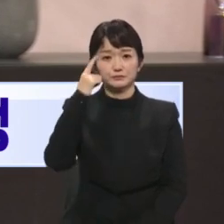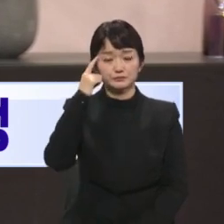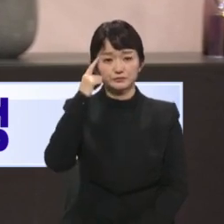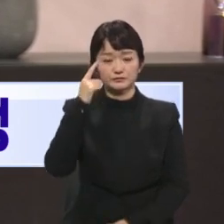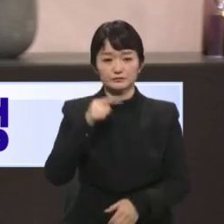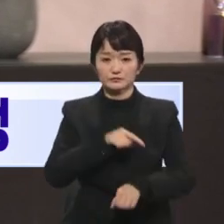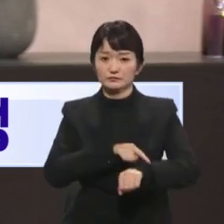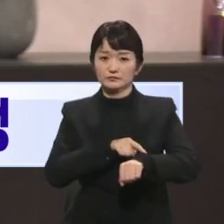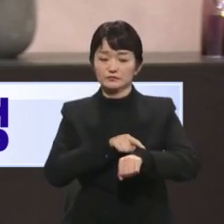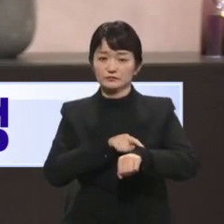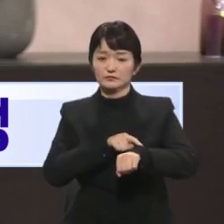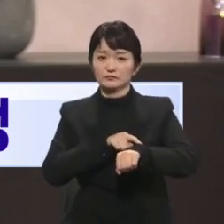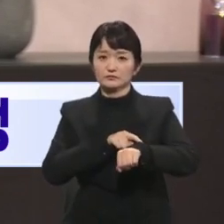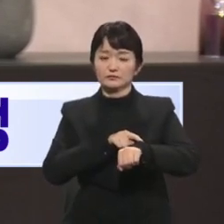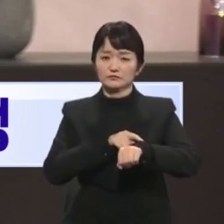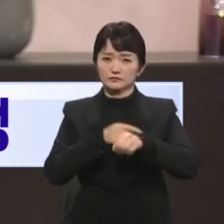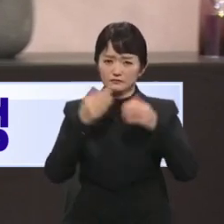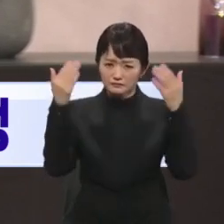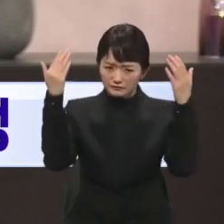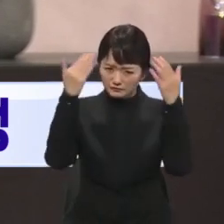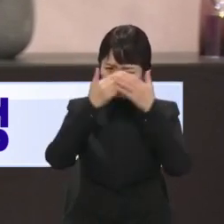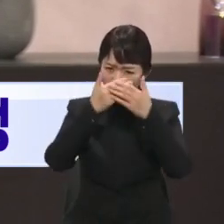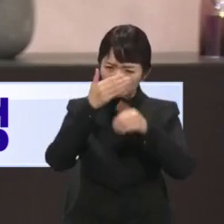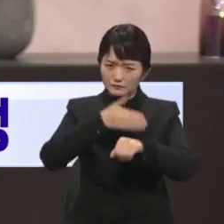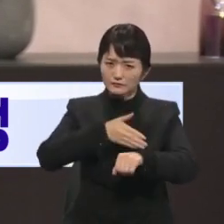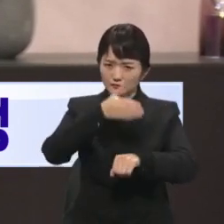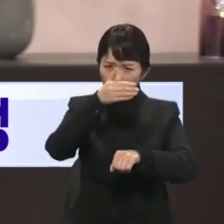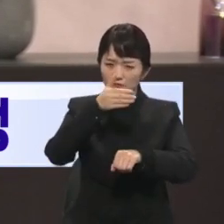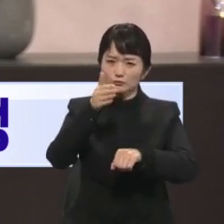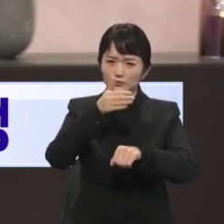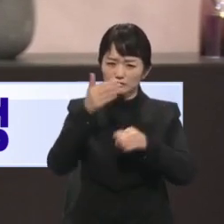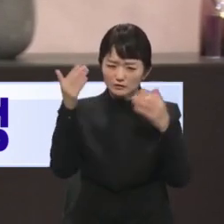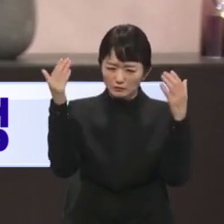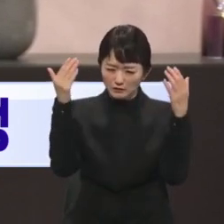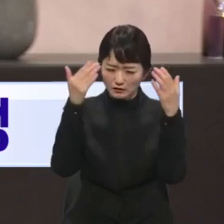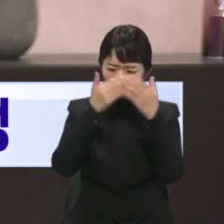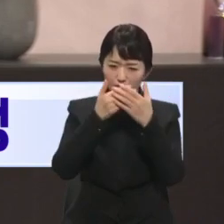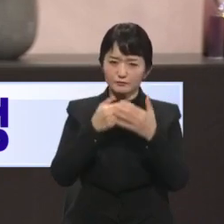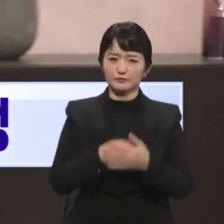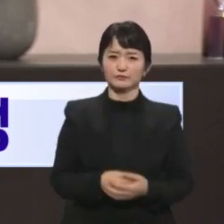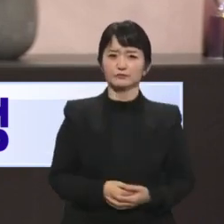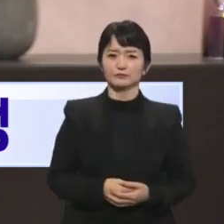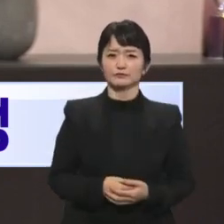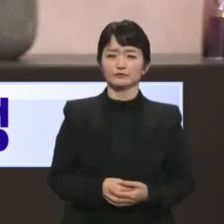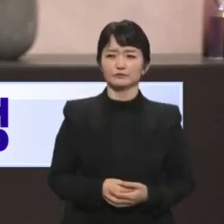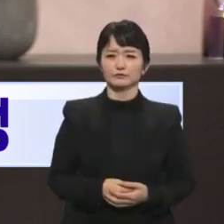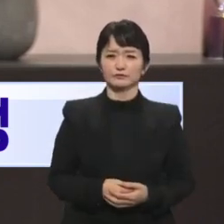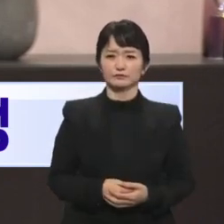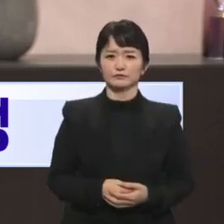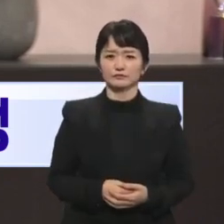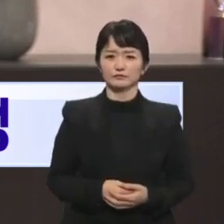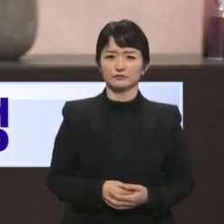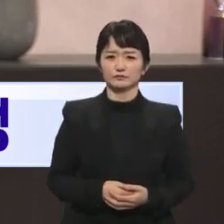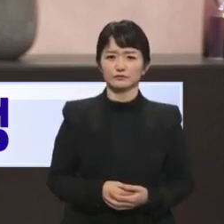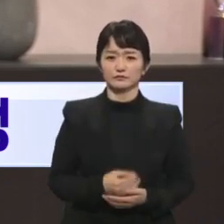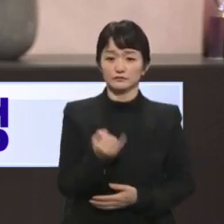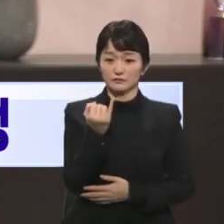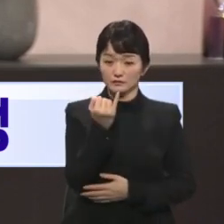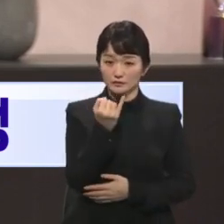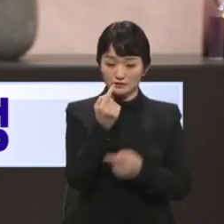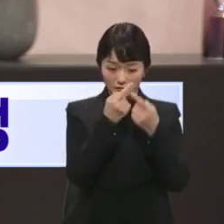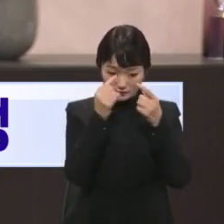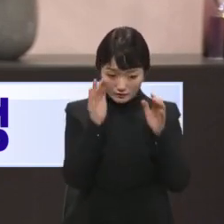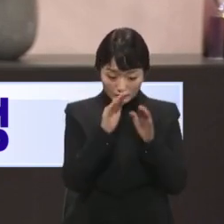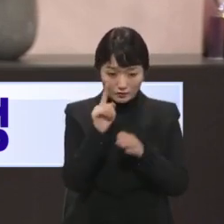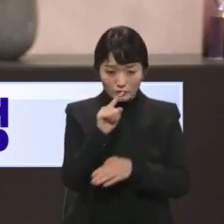시간이 9시쯤 밤 9시쯤 되는 상황이고 하고 예 제가 목표로 그여 여대생이 어느 기숙사 어느